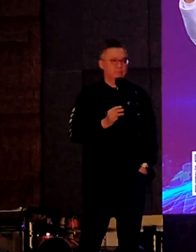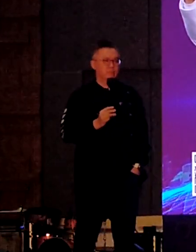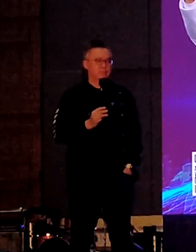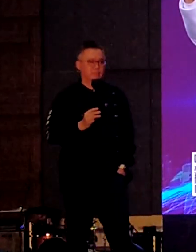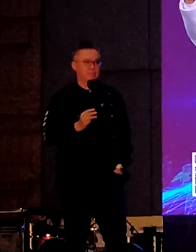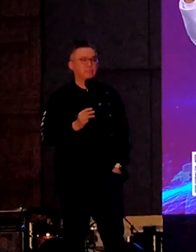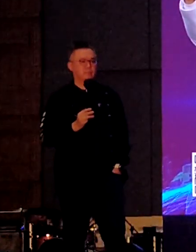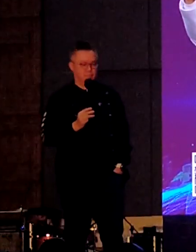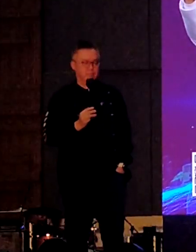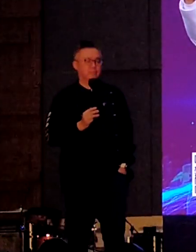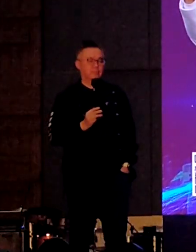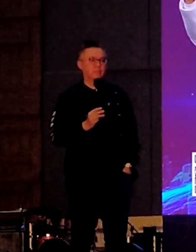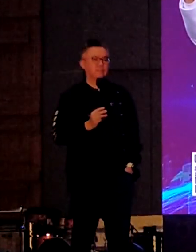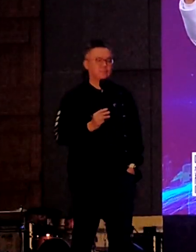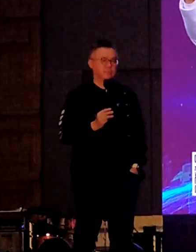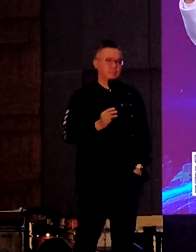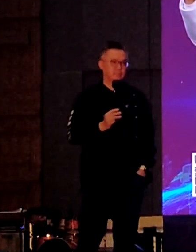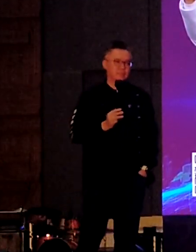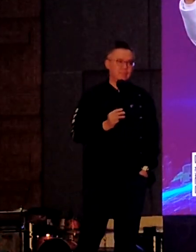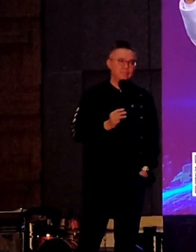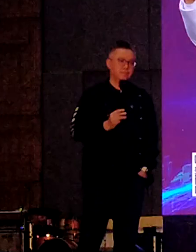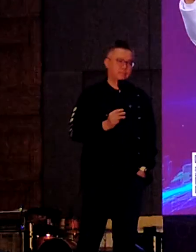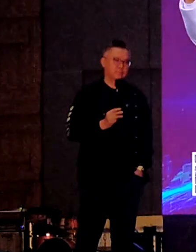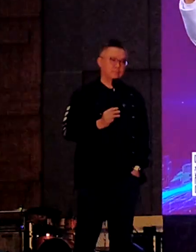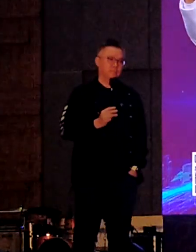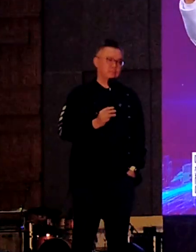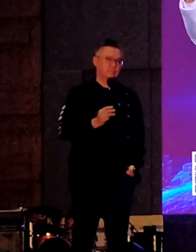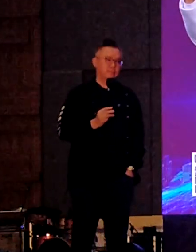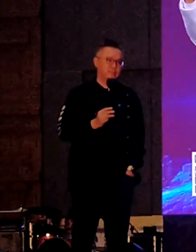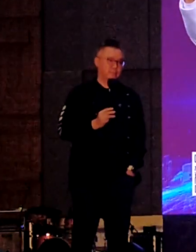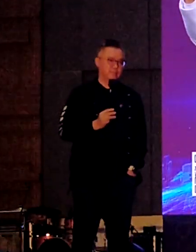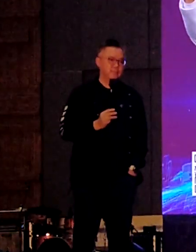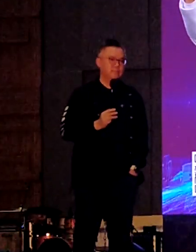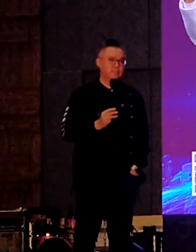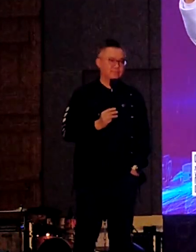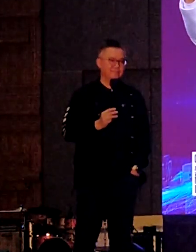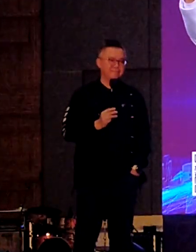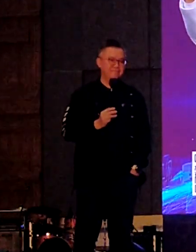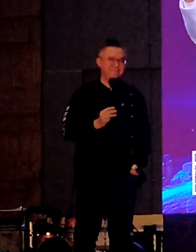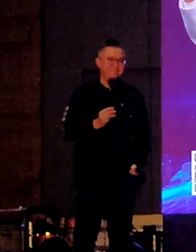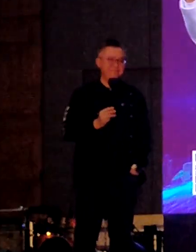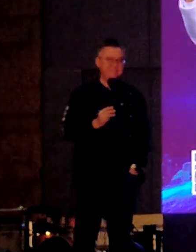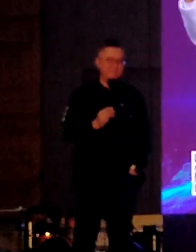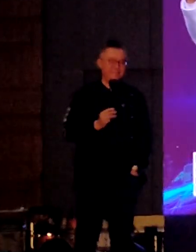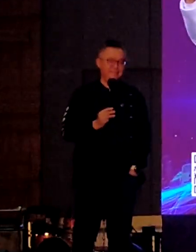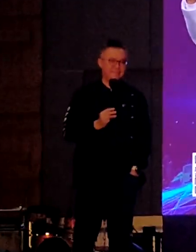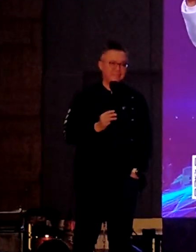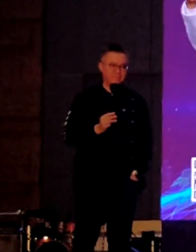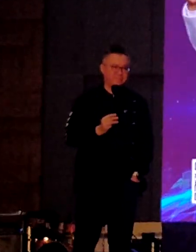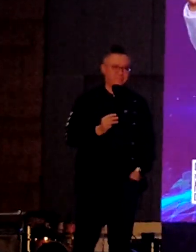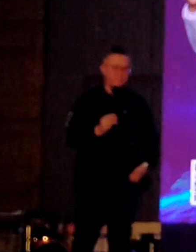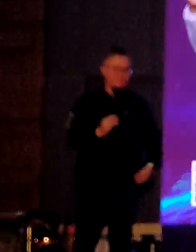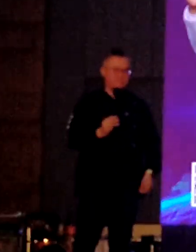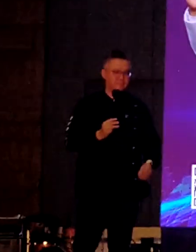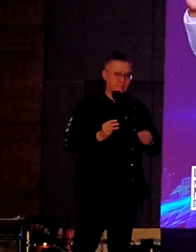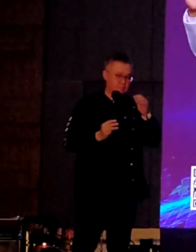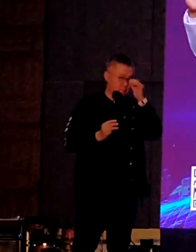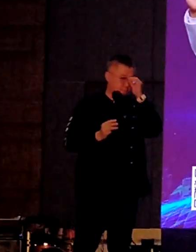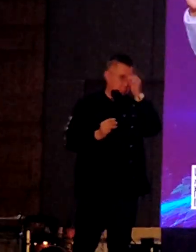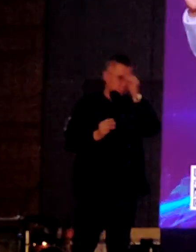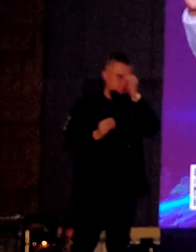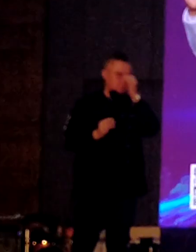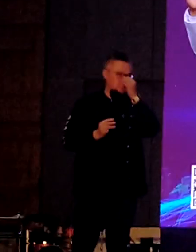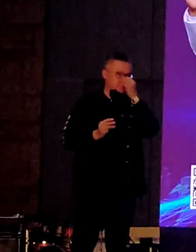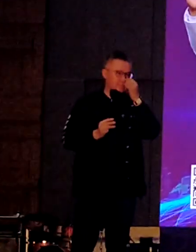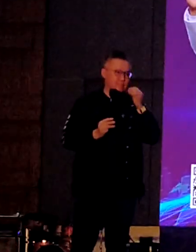tulis air dipencet dia tidak pernah lihat air Mini masa iya hanya rezeki Ayo